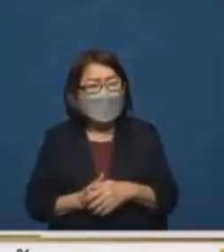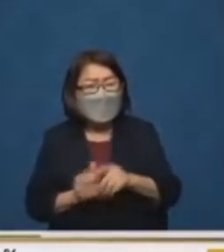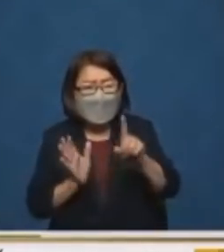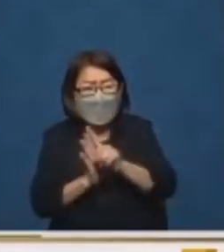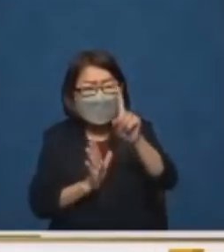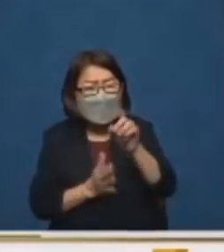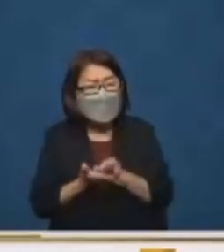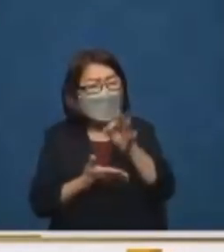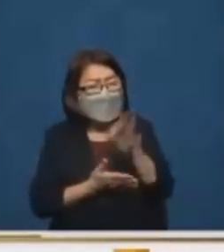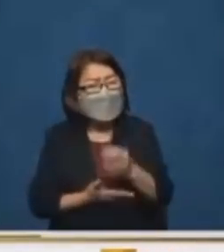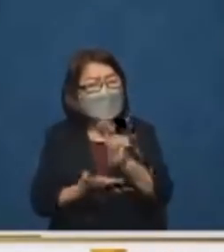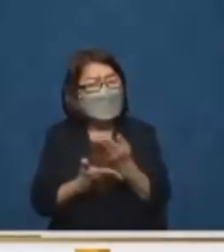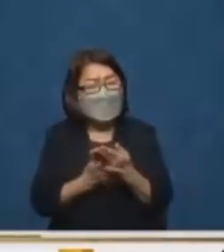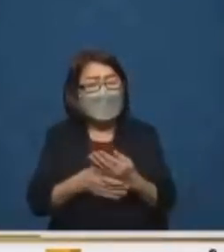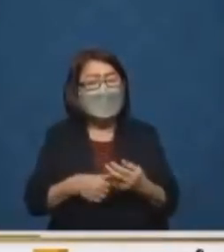17 เหลียน